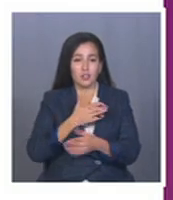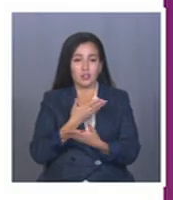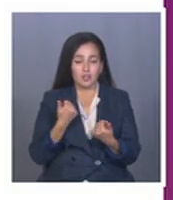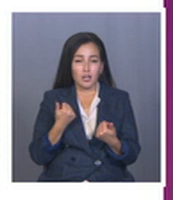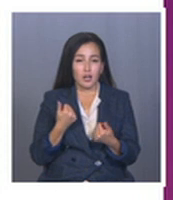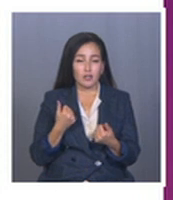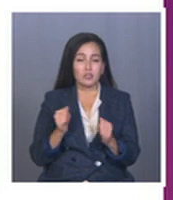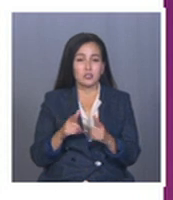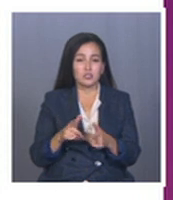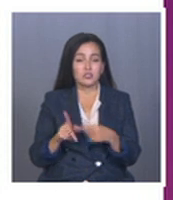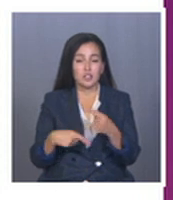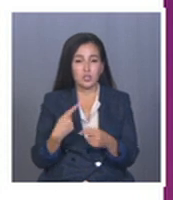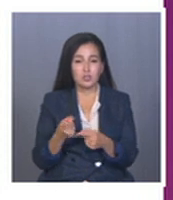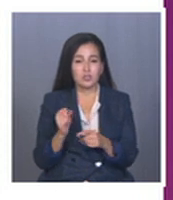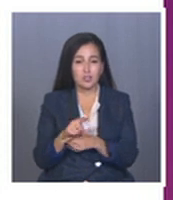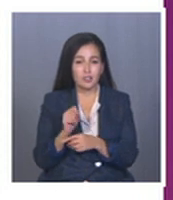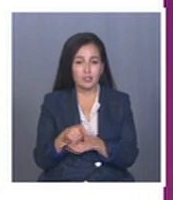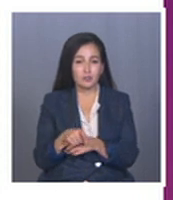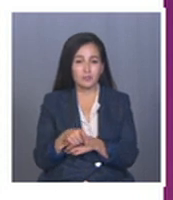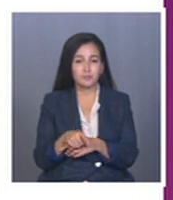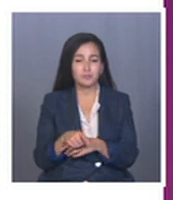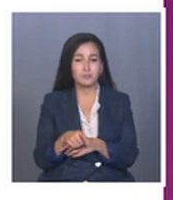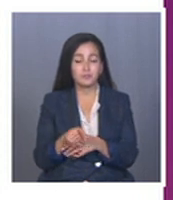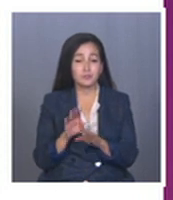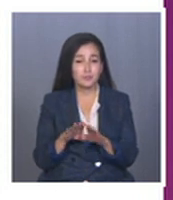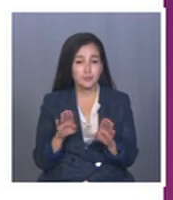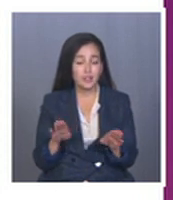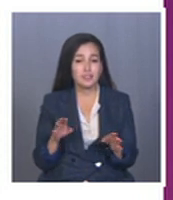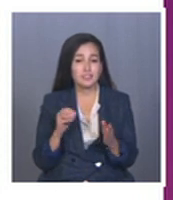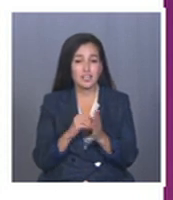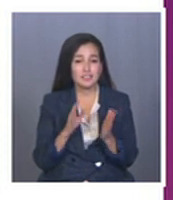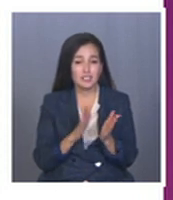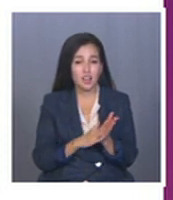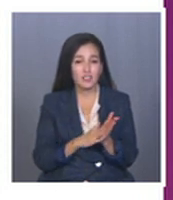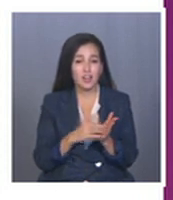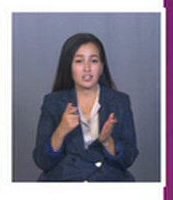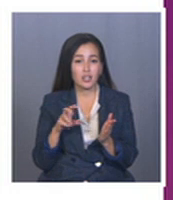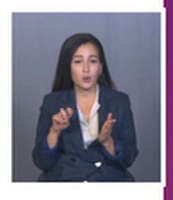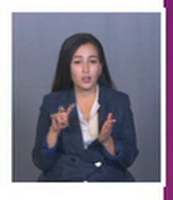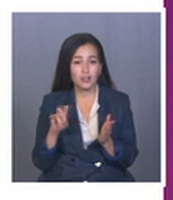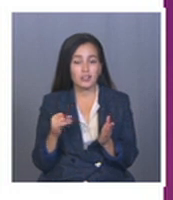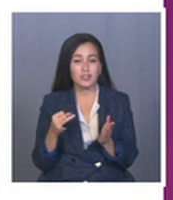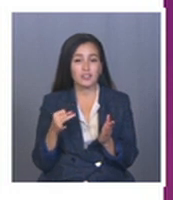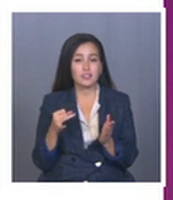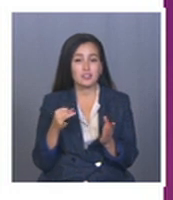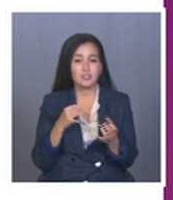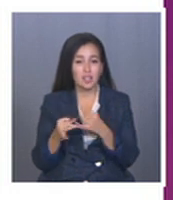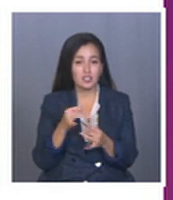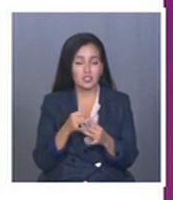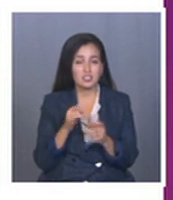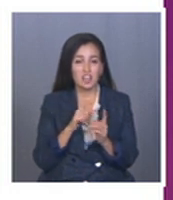Переходим к следующему заданию. Ребята, составьте глагольные словосочетания со словами.